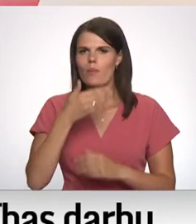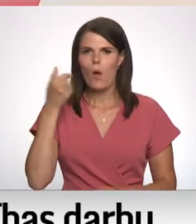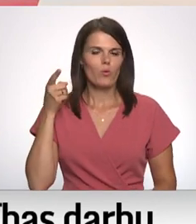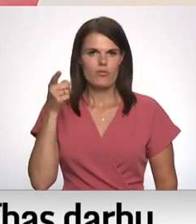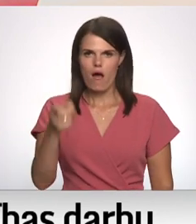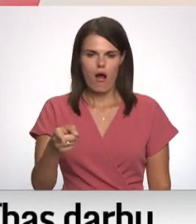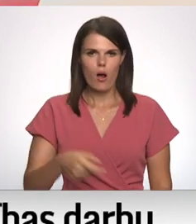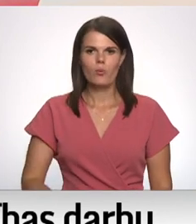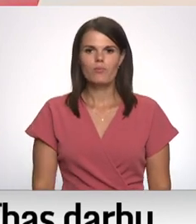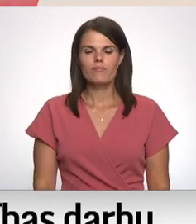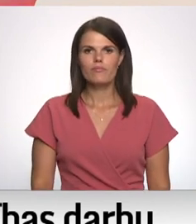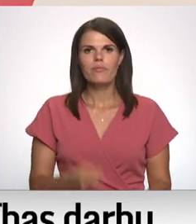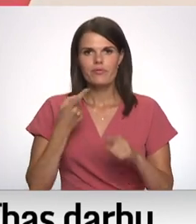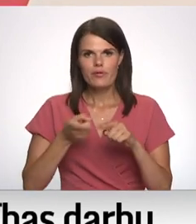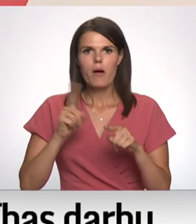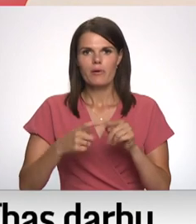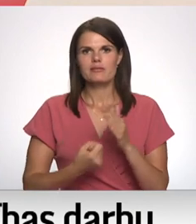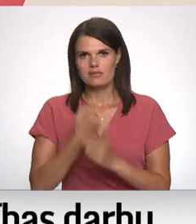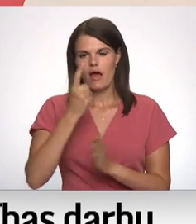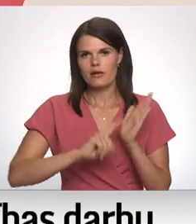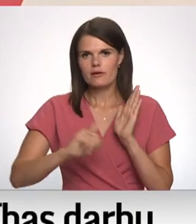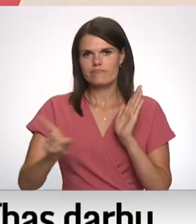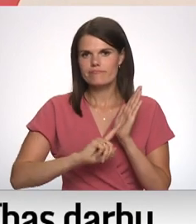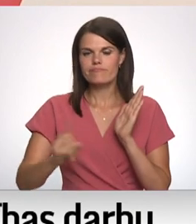tālu. Tāpēc jau sanāk